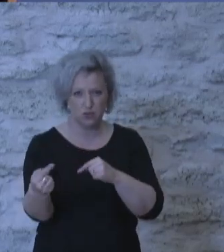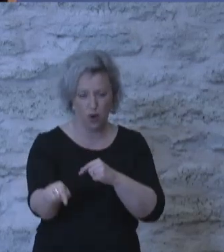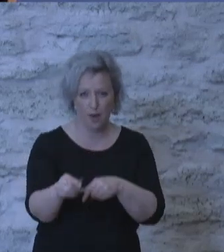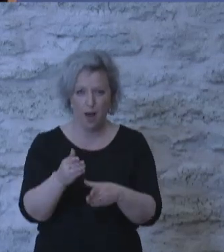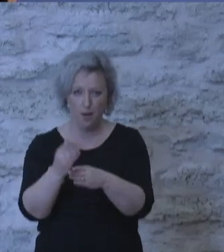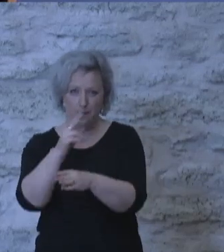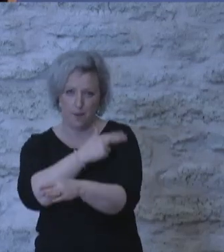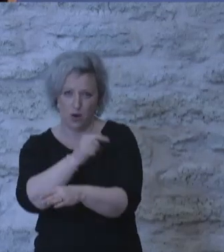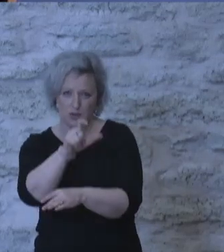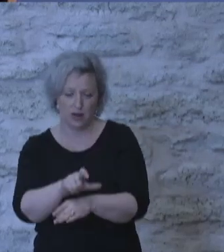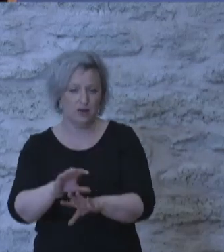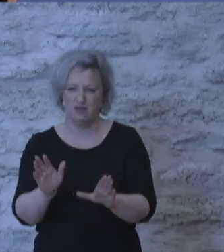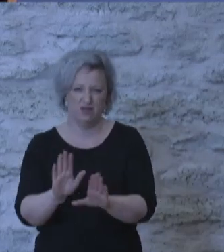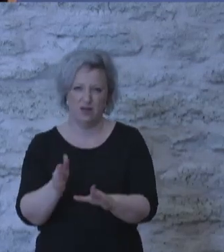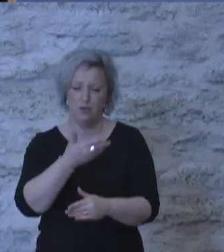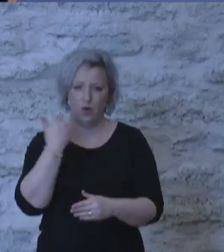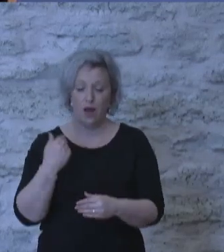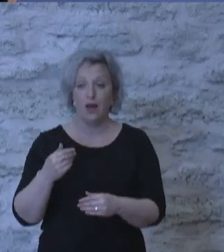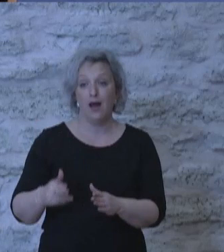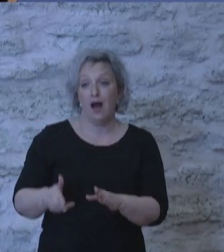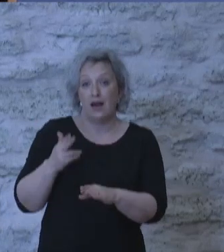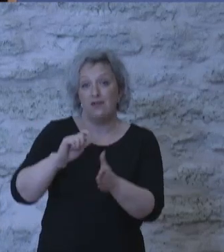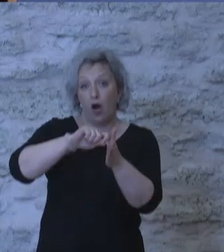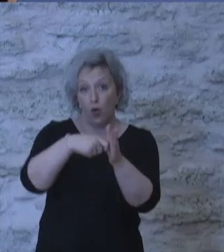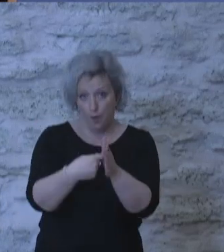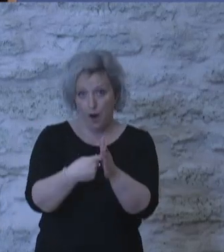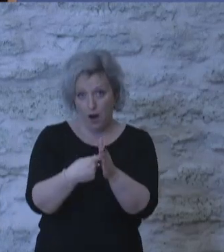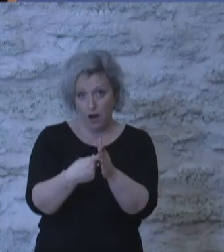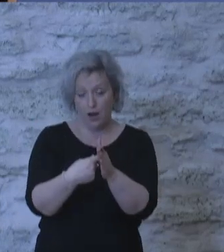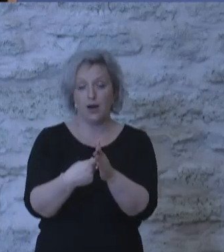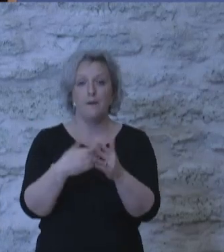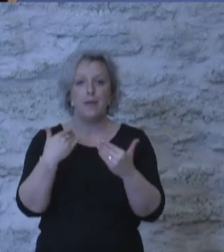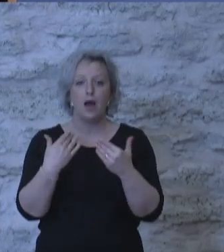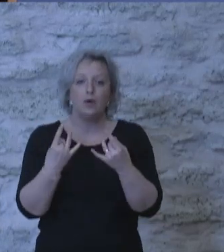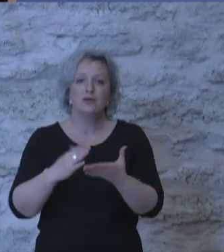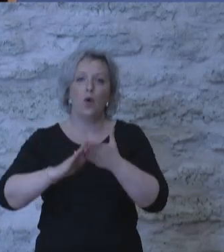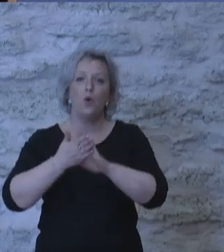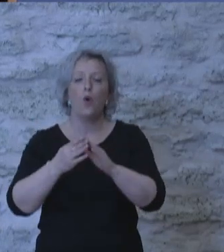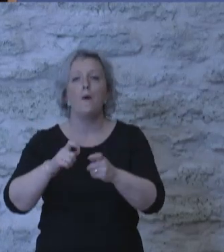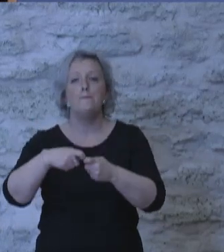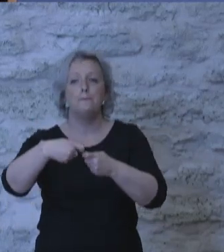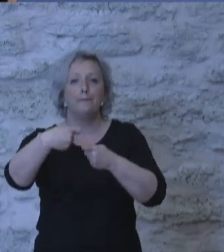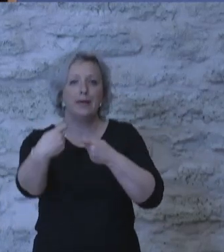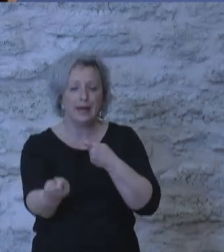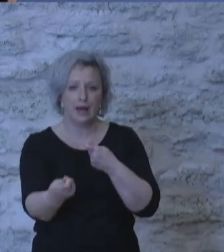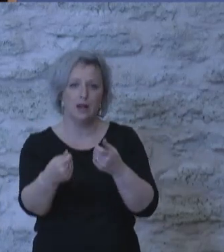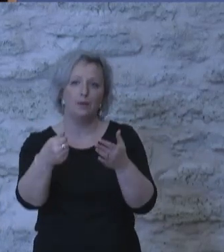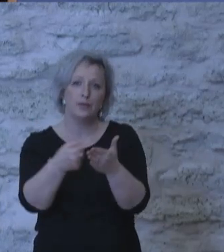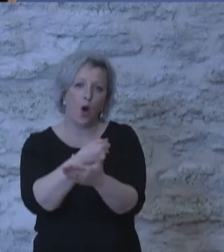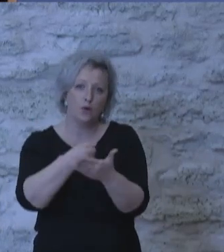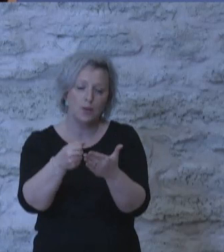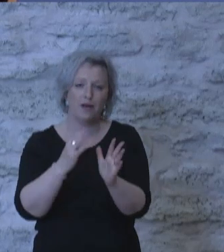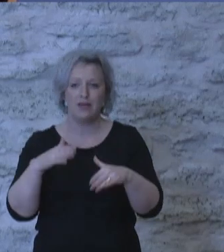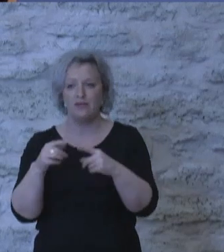Mis relvalubadesse puutub, siis me oleme praegu lihtsalt pikendanud seda olukorda, mis meil on relvalubade taotlemisega, tervise